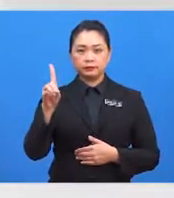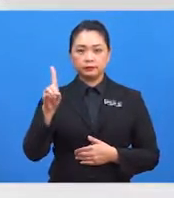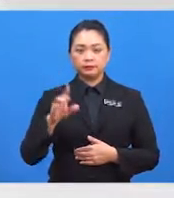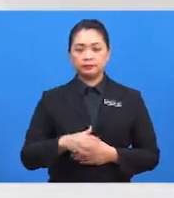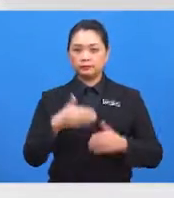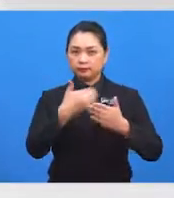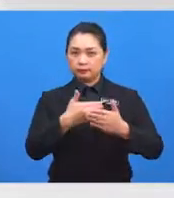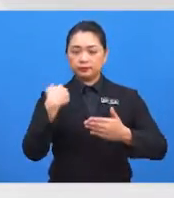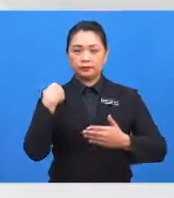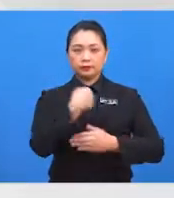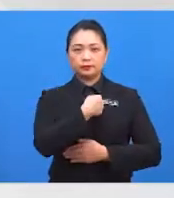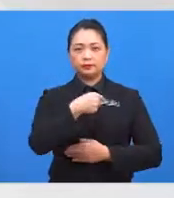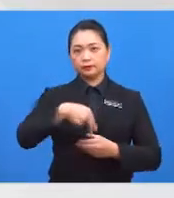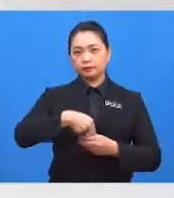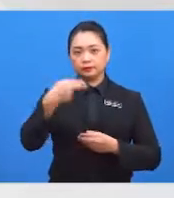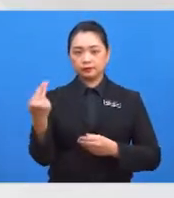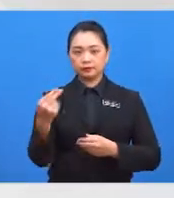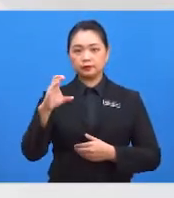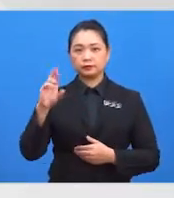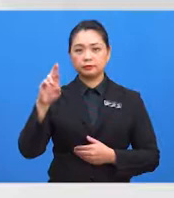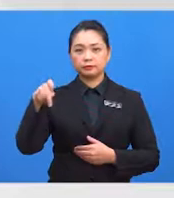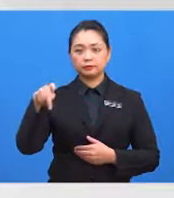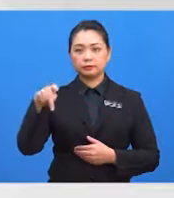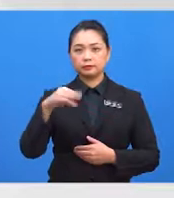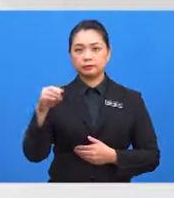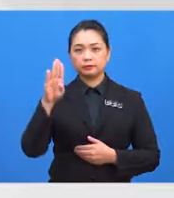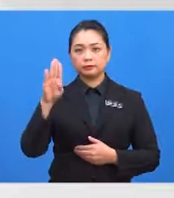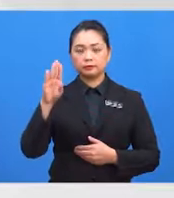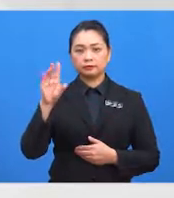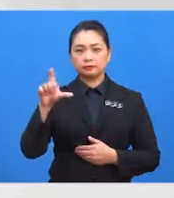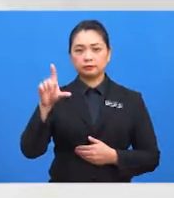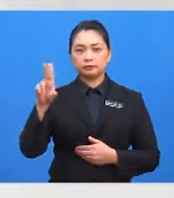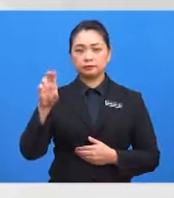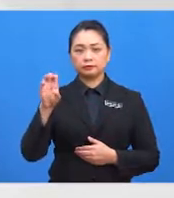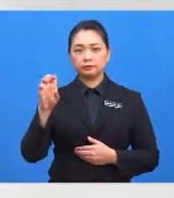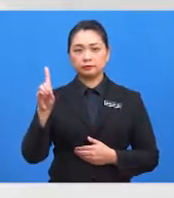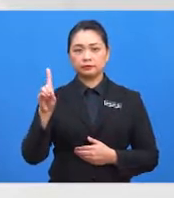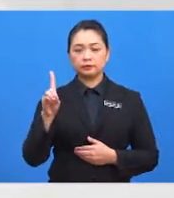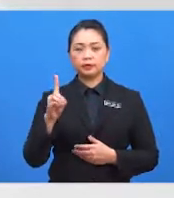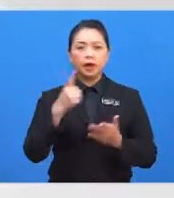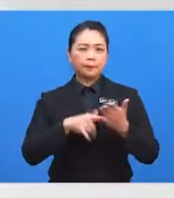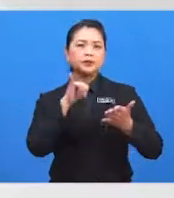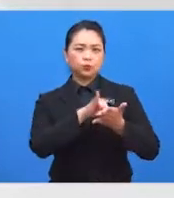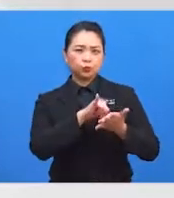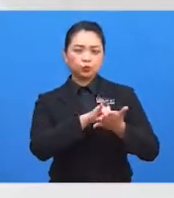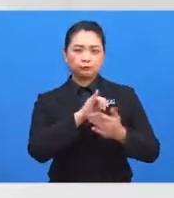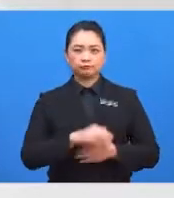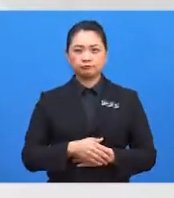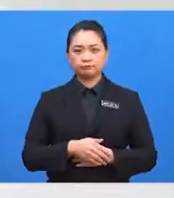Sebelum kita menghasilkan crop mark atau bleak, jom kita kenali apa itu crop mark dan bleak. Crop